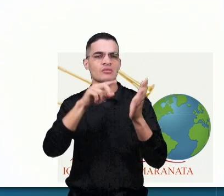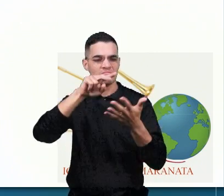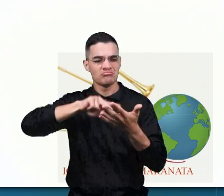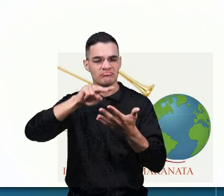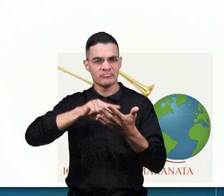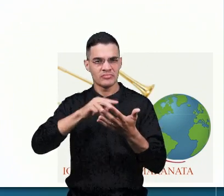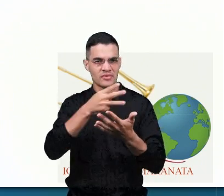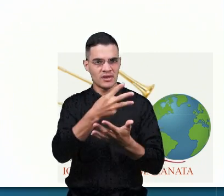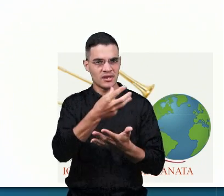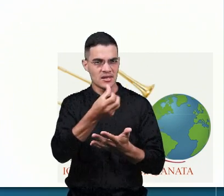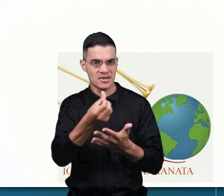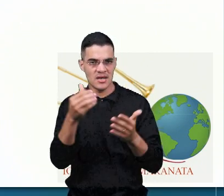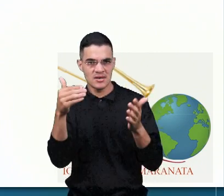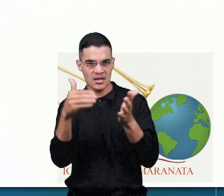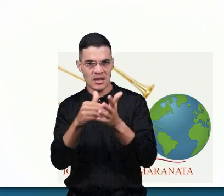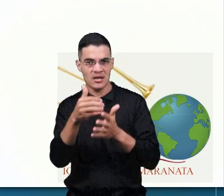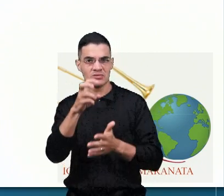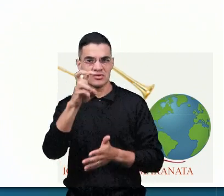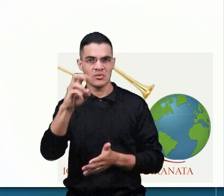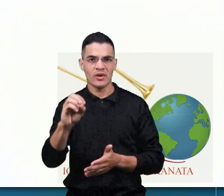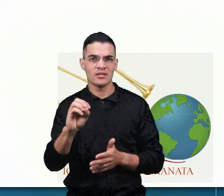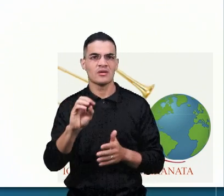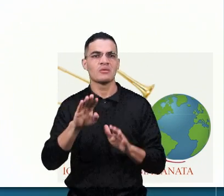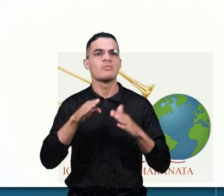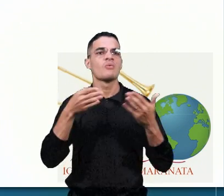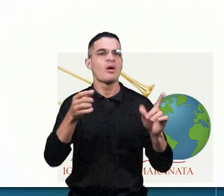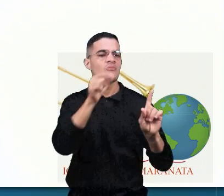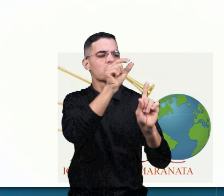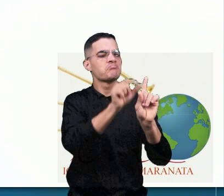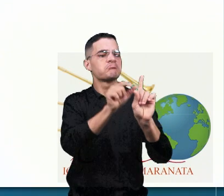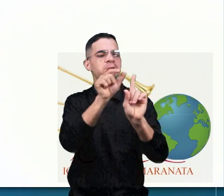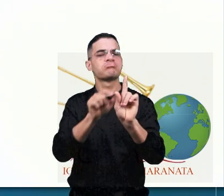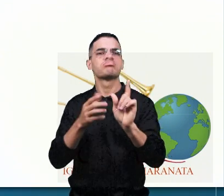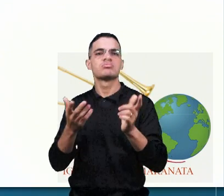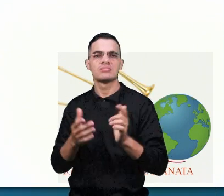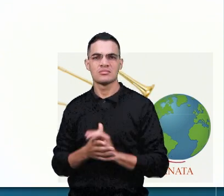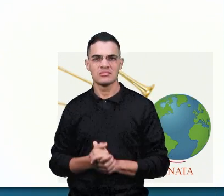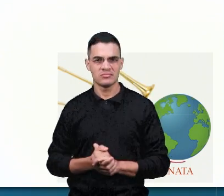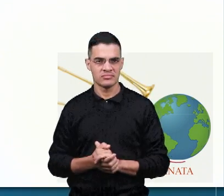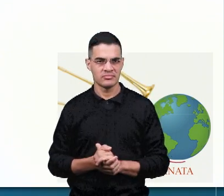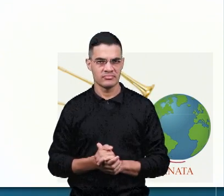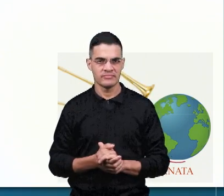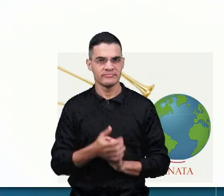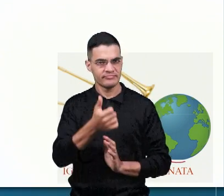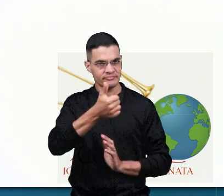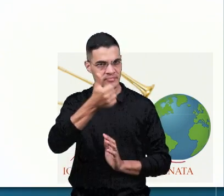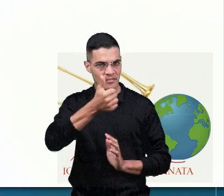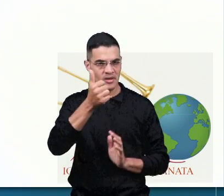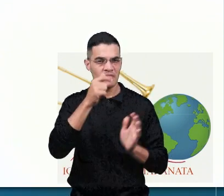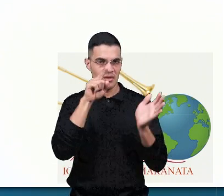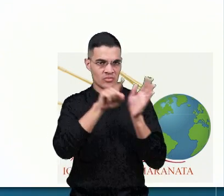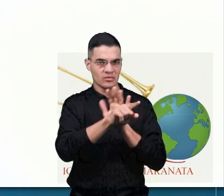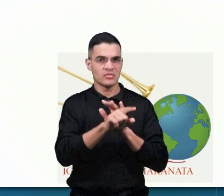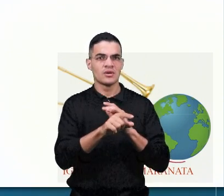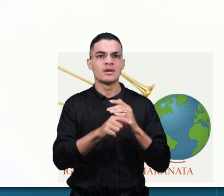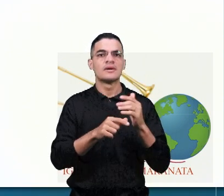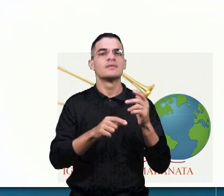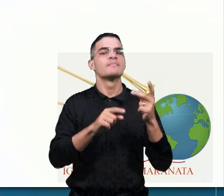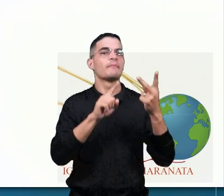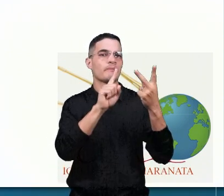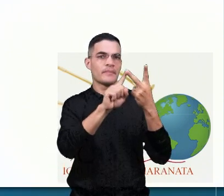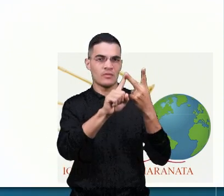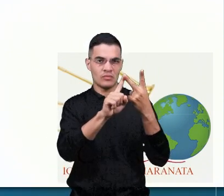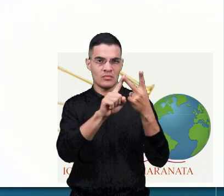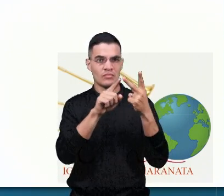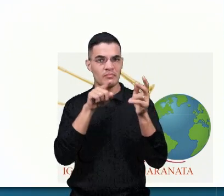cette rencontre? Le texte qui décrit cette rencontre. Donc, la première question, les principaux personnages cités.